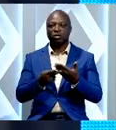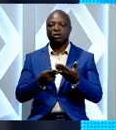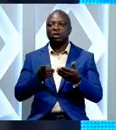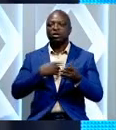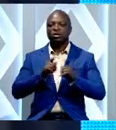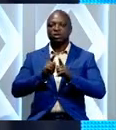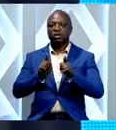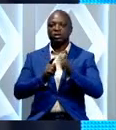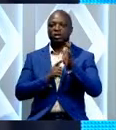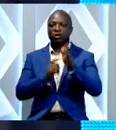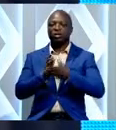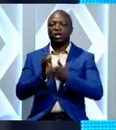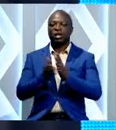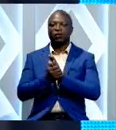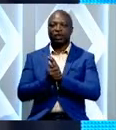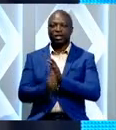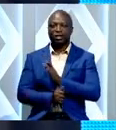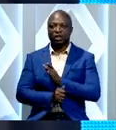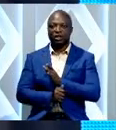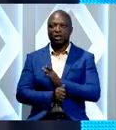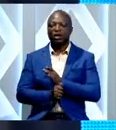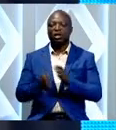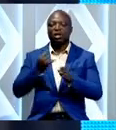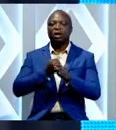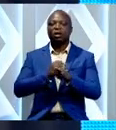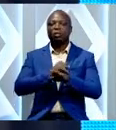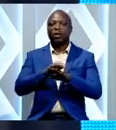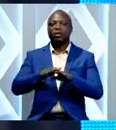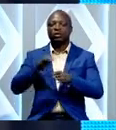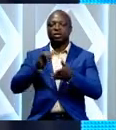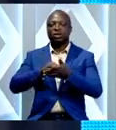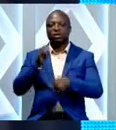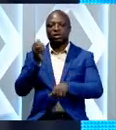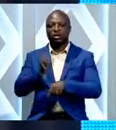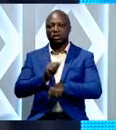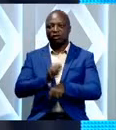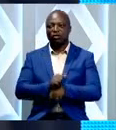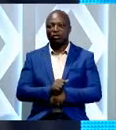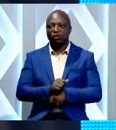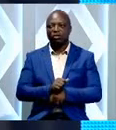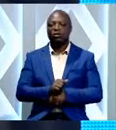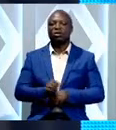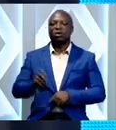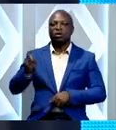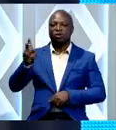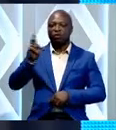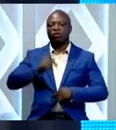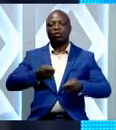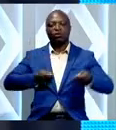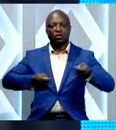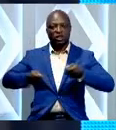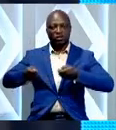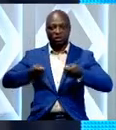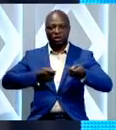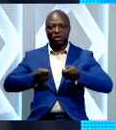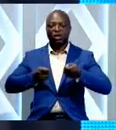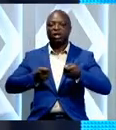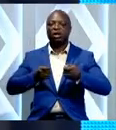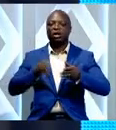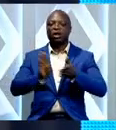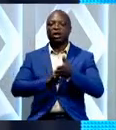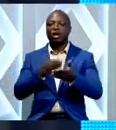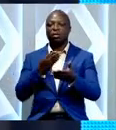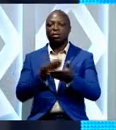distingue par l'efficacité et l'impact de ses interventions, vous administrez la preuve que